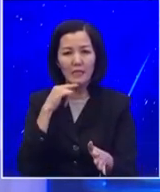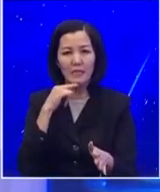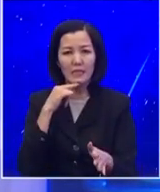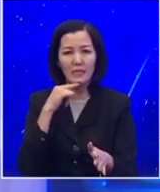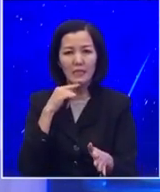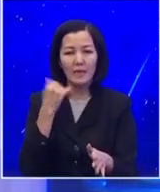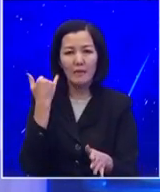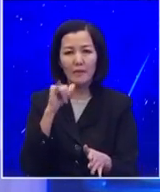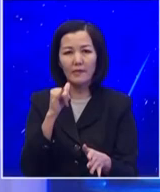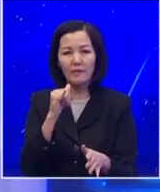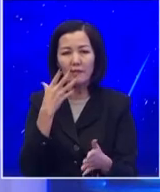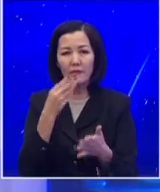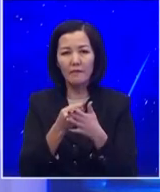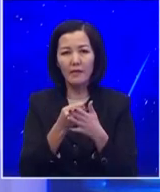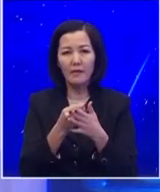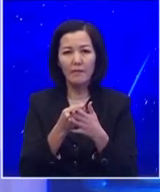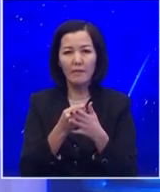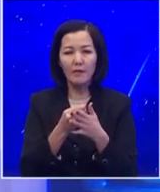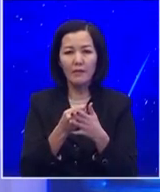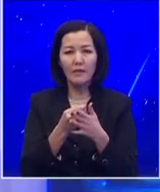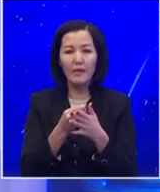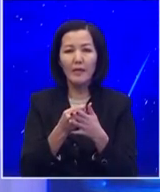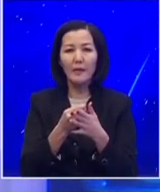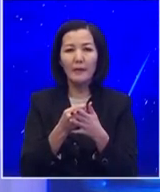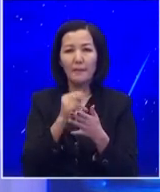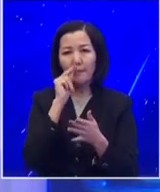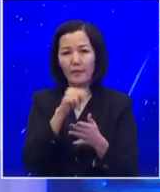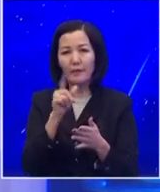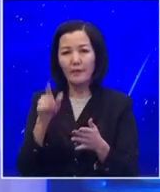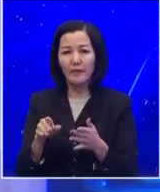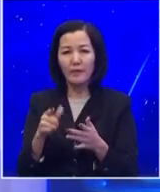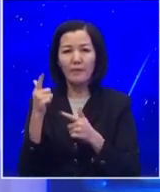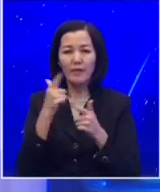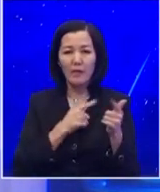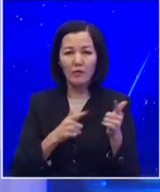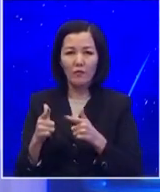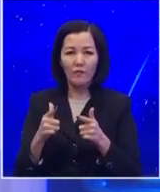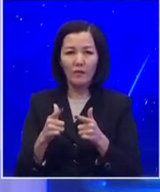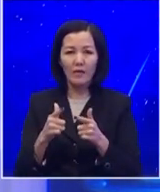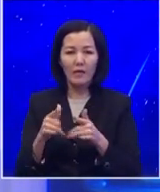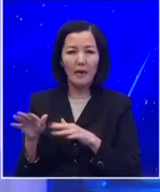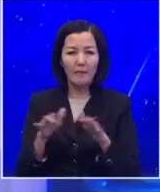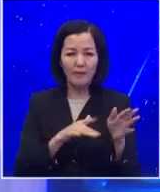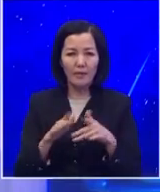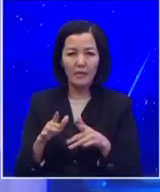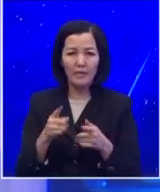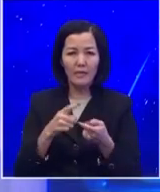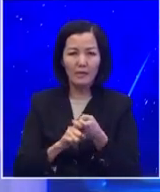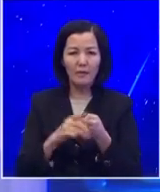оппозиционер позвонил одному из своих предполагаемых отравителей под предлогом подготовки доклада об операции.